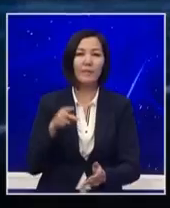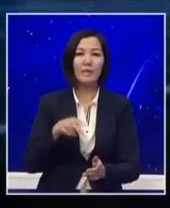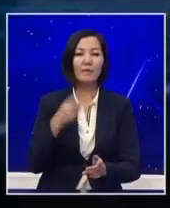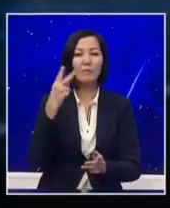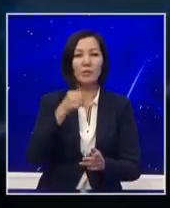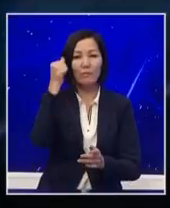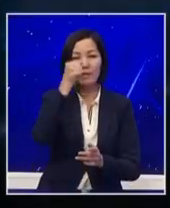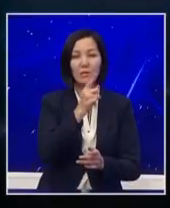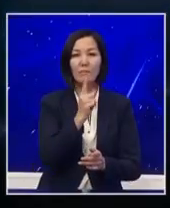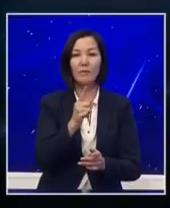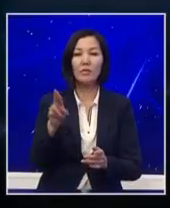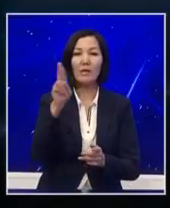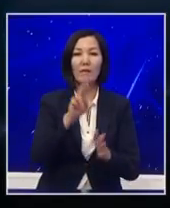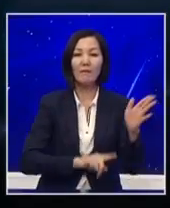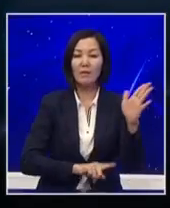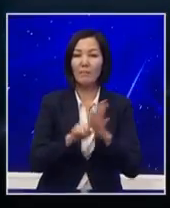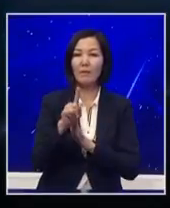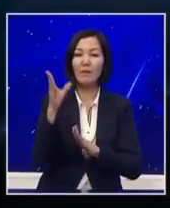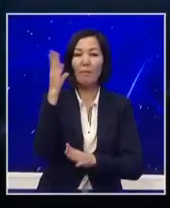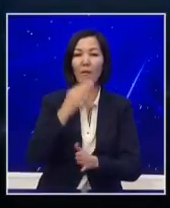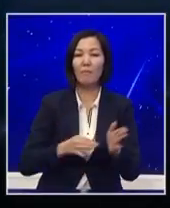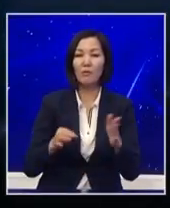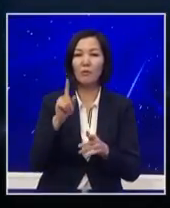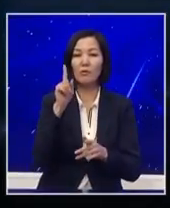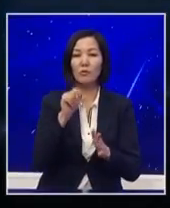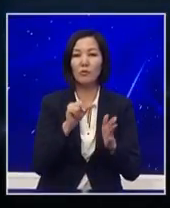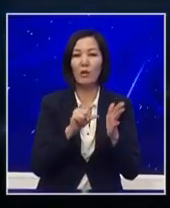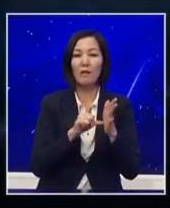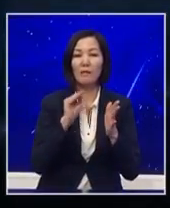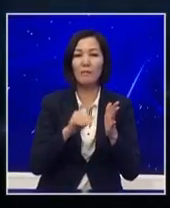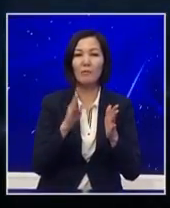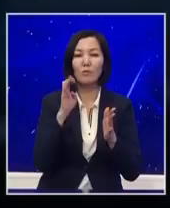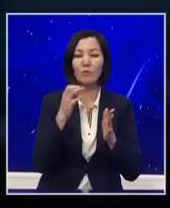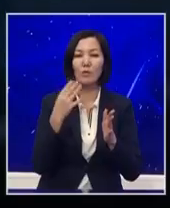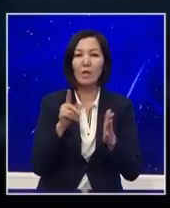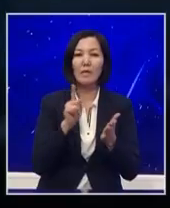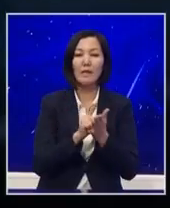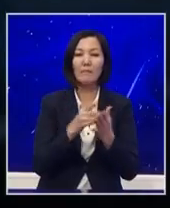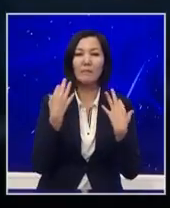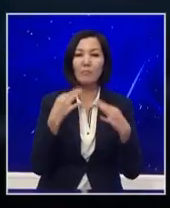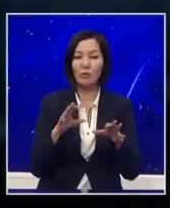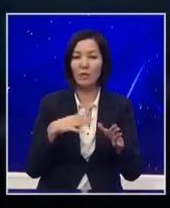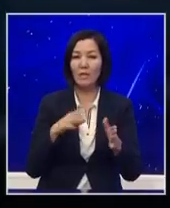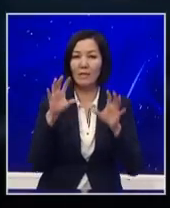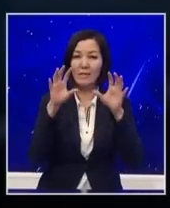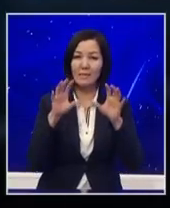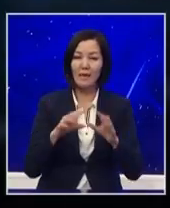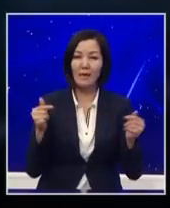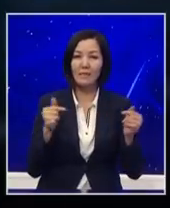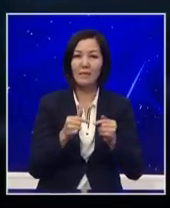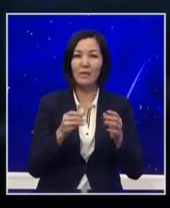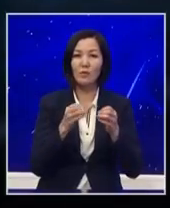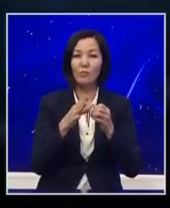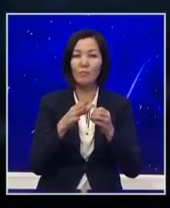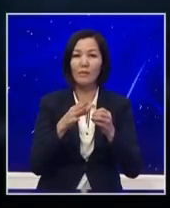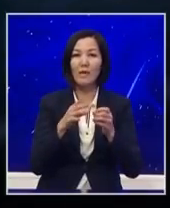2020 жылдың 1-ші қаңтарынан бастап Алматы облысына 106145 бизнес өкілі табыс салығынан босатылды. Заңға сәйкес бұл санатқа 15